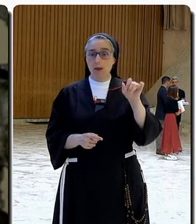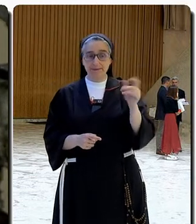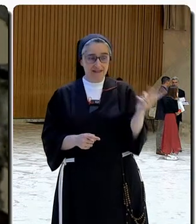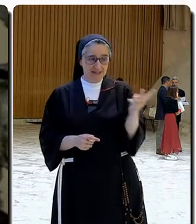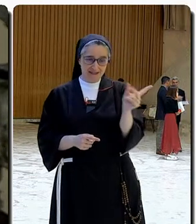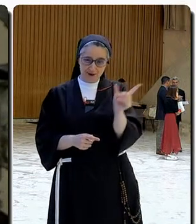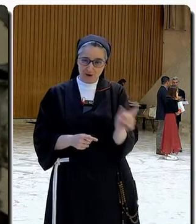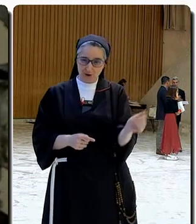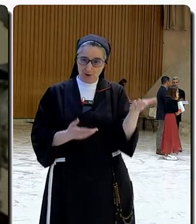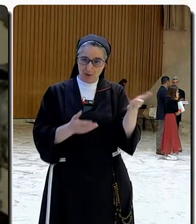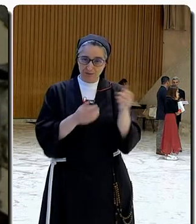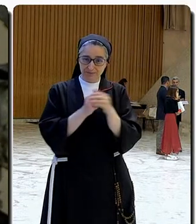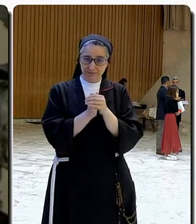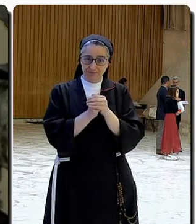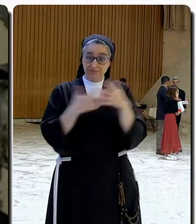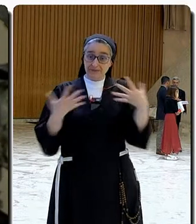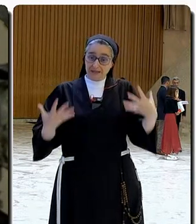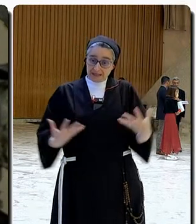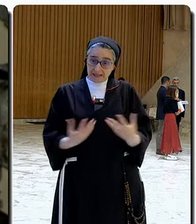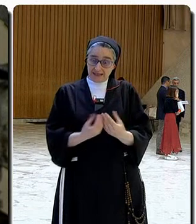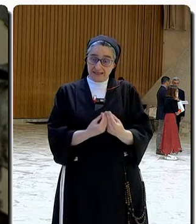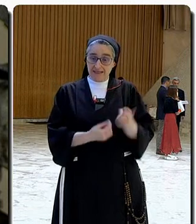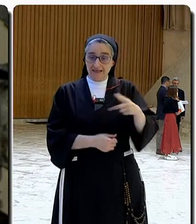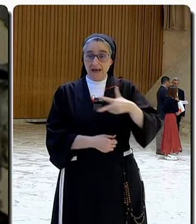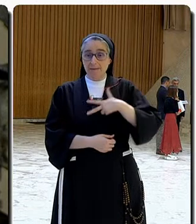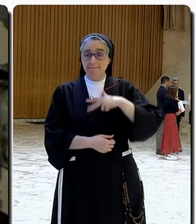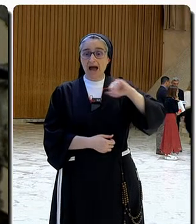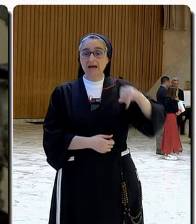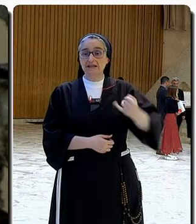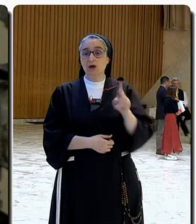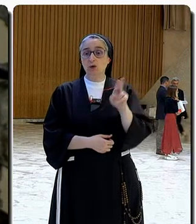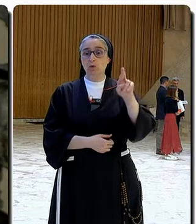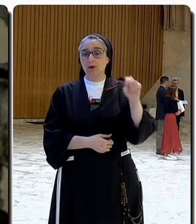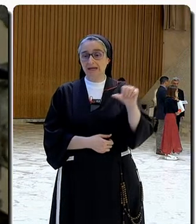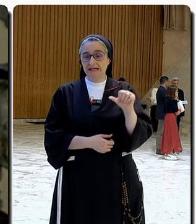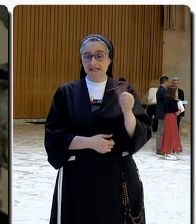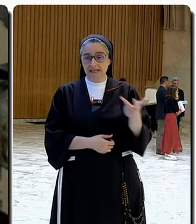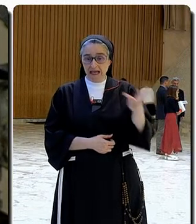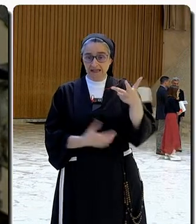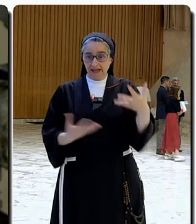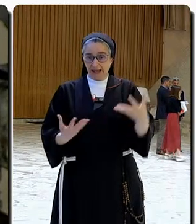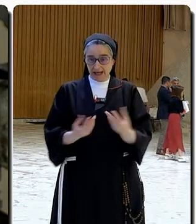Zurilo, insieme a padre Juris Jalinskis.